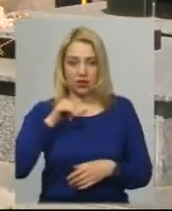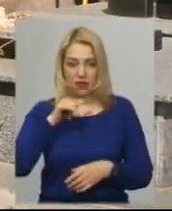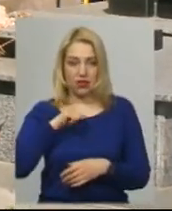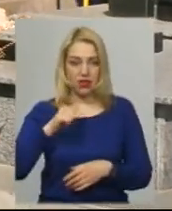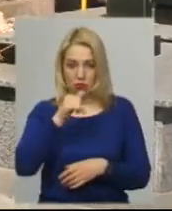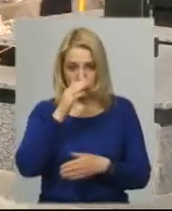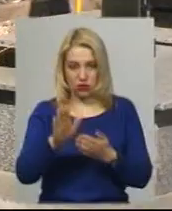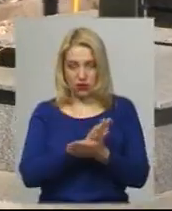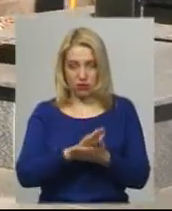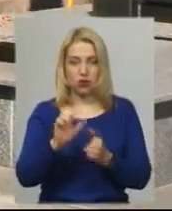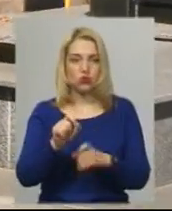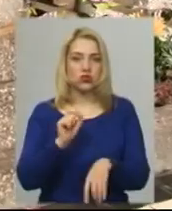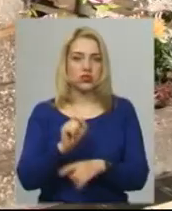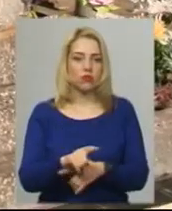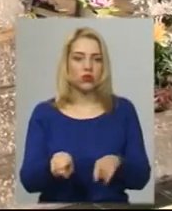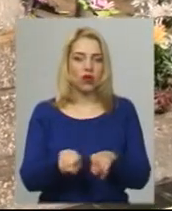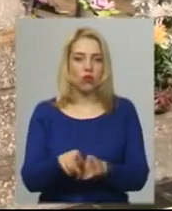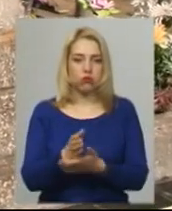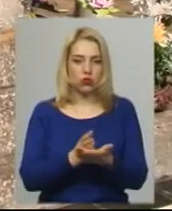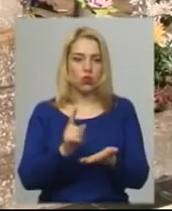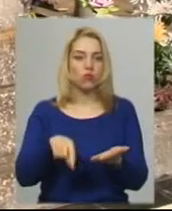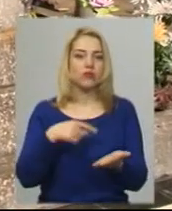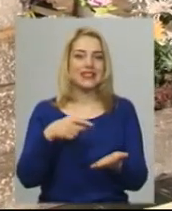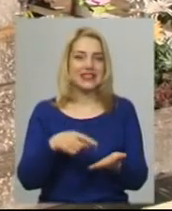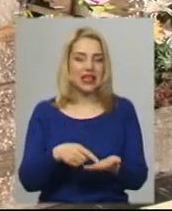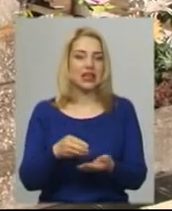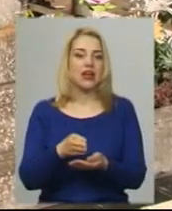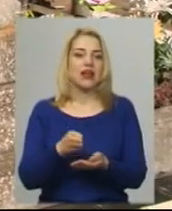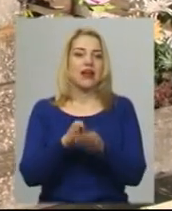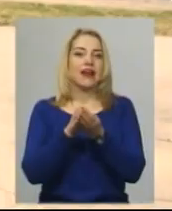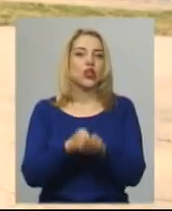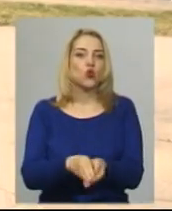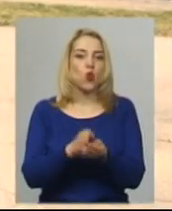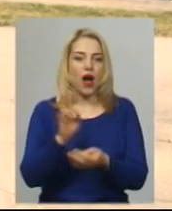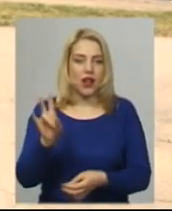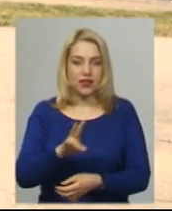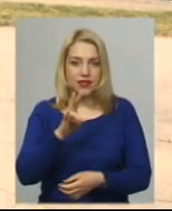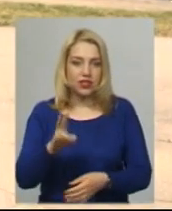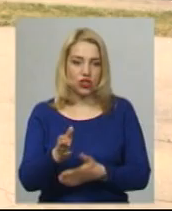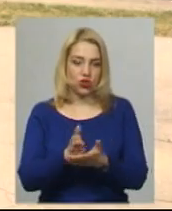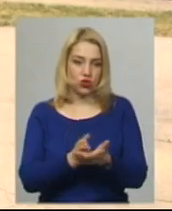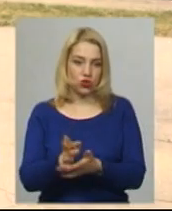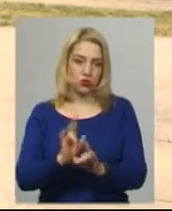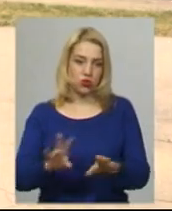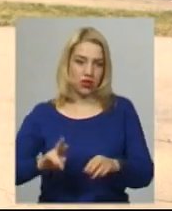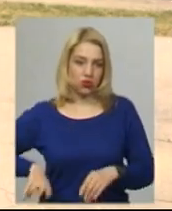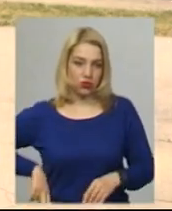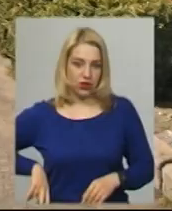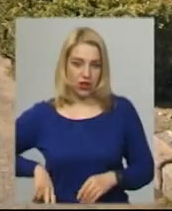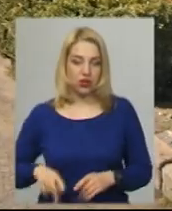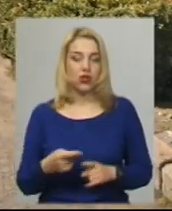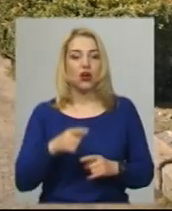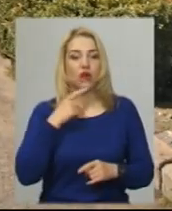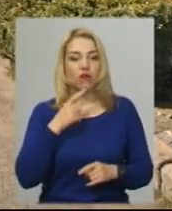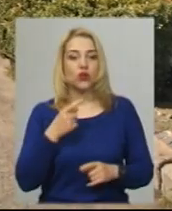можна замовити таку послугу в міській ритуальній службі, каже директор цього спеціалізованого комунального підприємства Сергій Бортник.